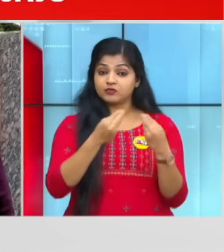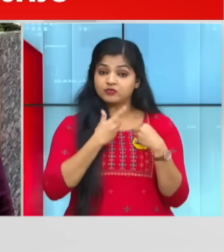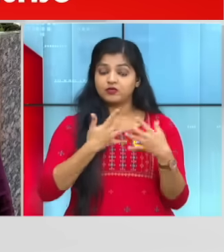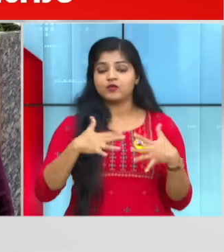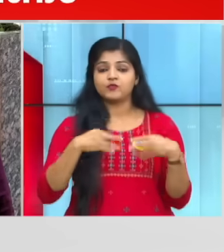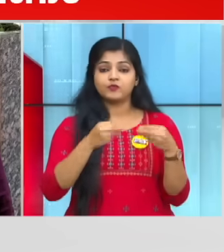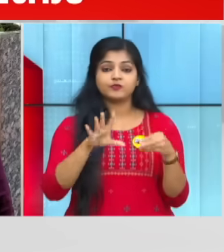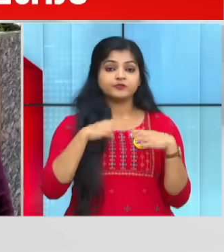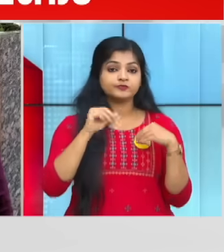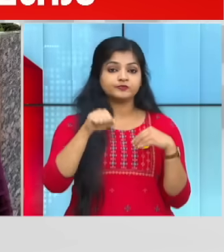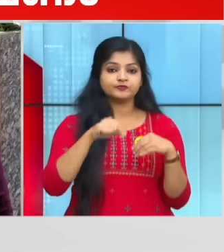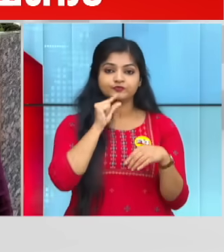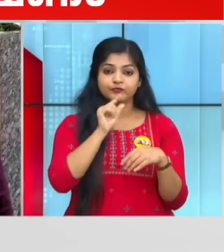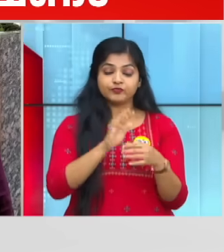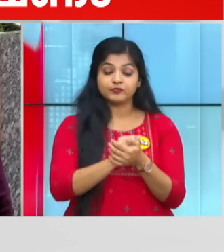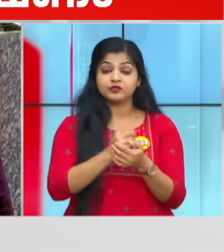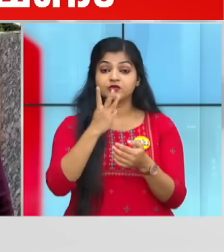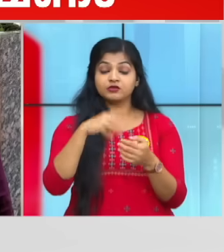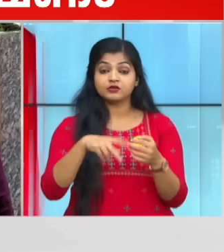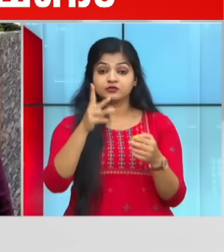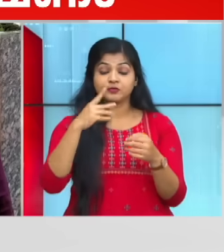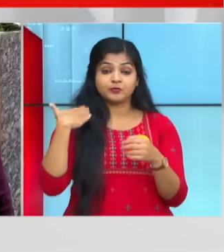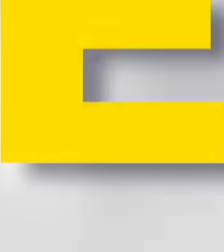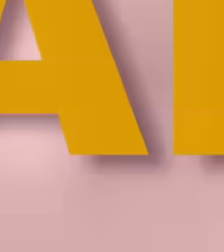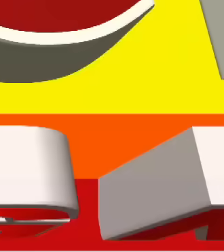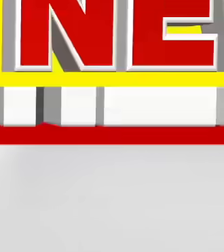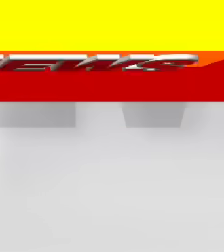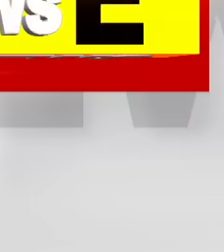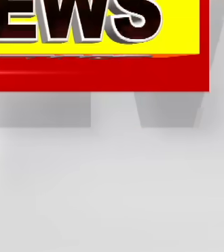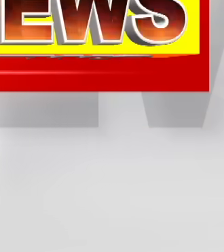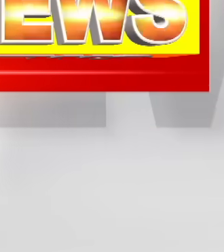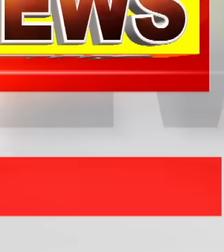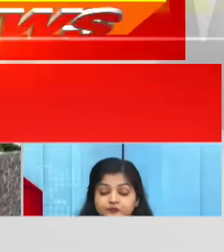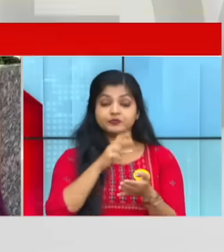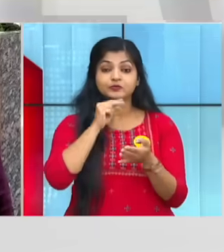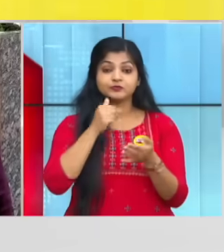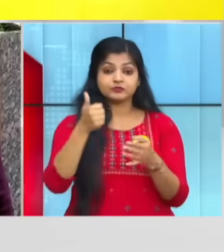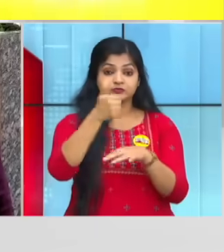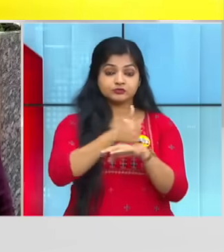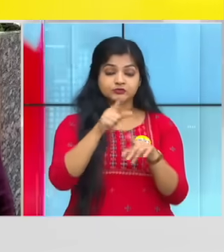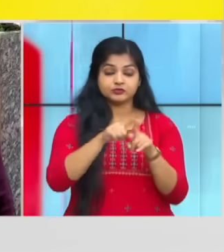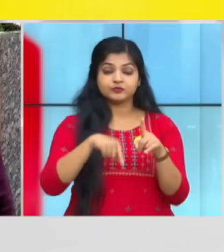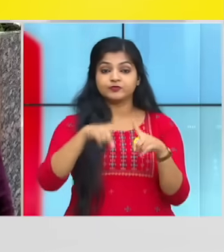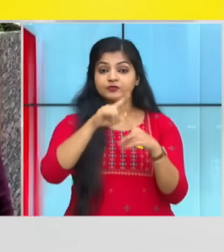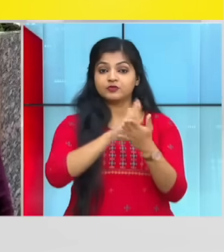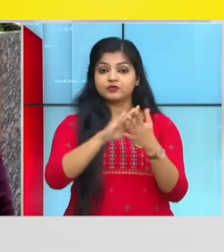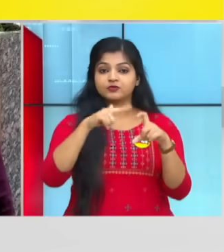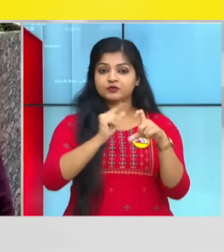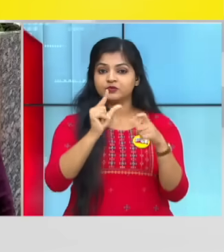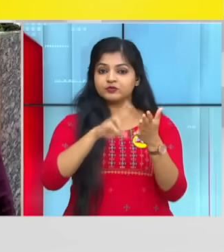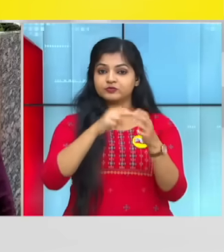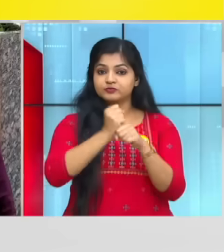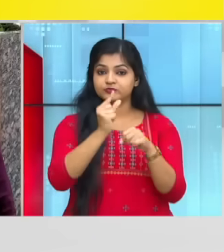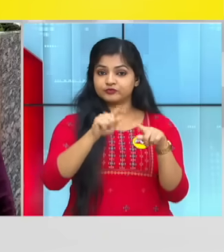തയ്യാറാണെന്ന് പറയുന്നു മൂന്ന് സഹമന്ത്രി പദവും കൂടി ലഭിക്കണം ഒപ്പം സ്പീക്കർ സ്ഥാനവും തെലുങ്കു ദേശത്തിന് വേണമെന്ന് അവർ അവകാശപ്പെടുന്നു